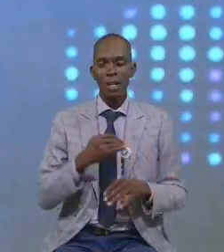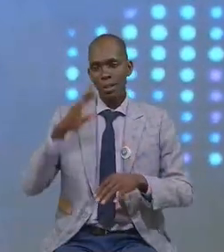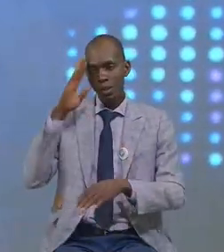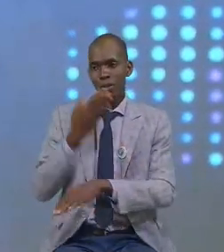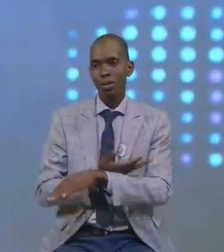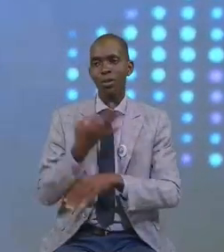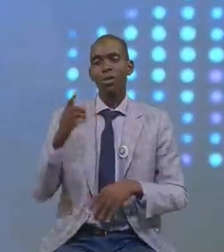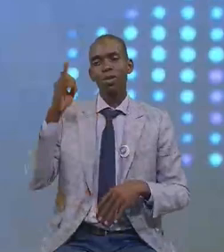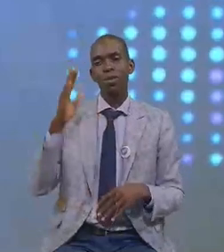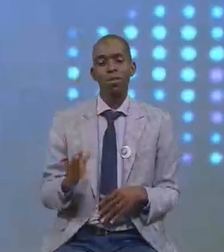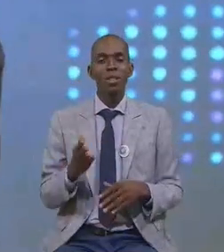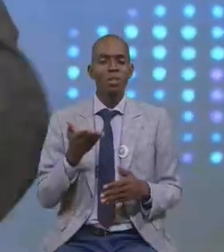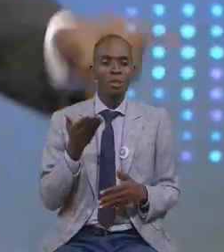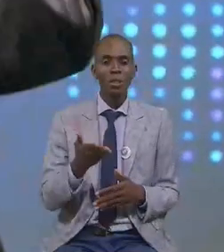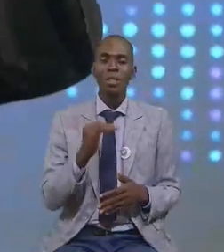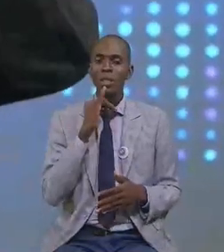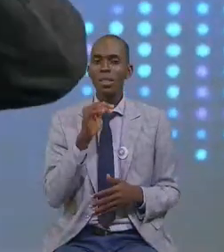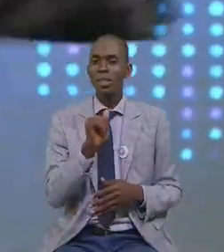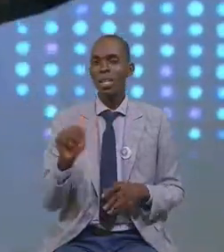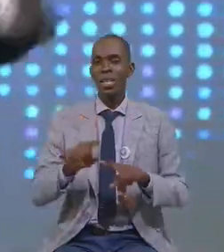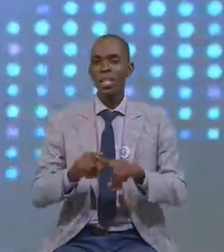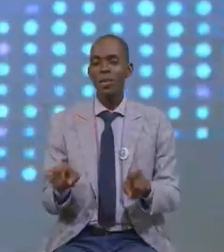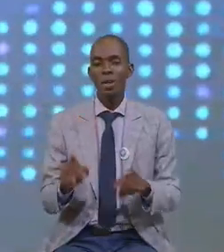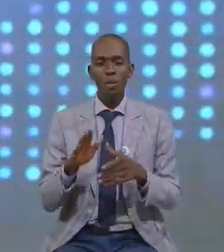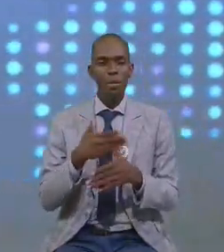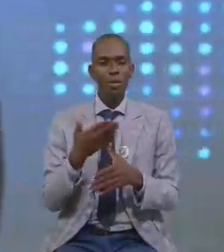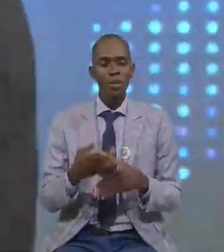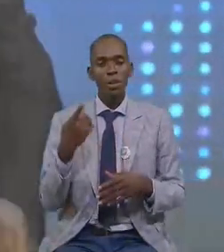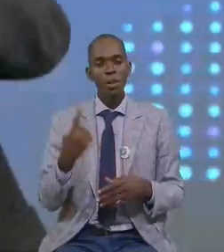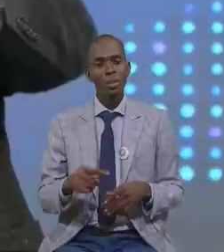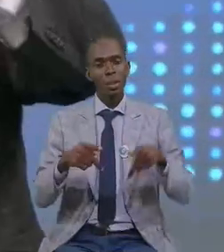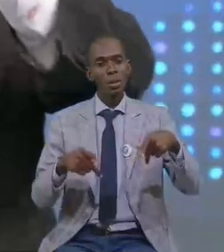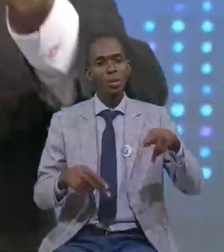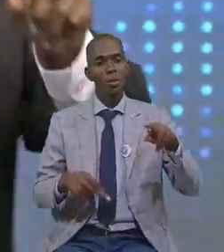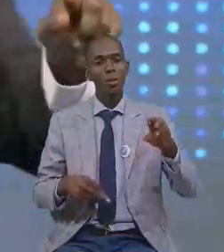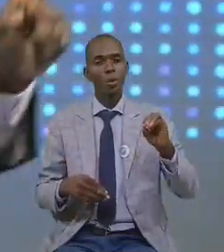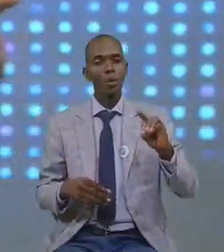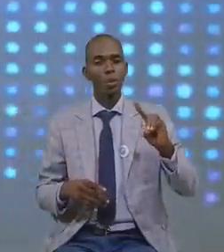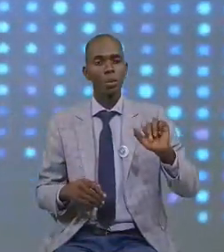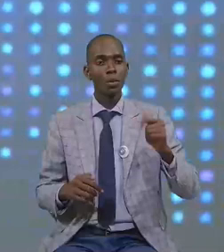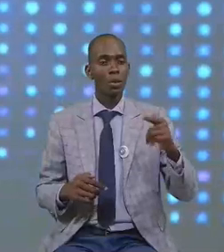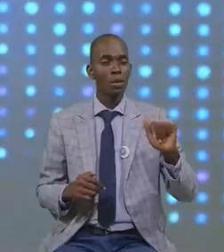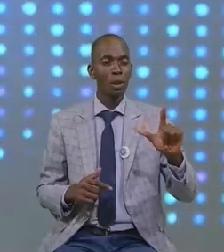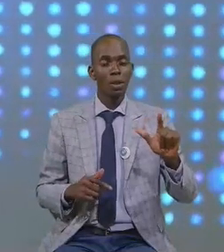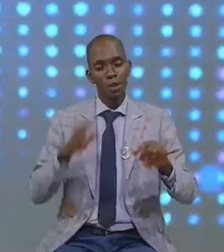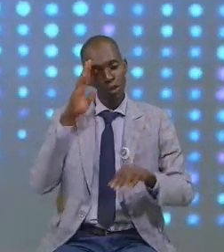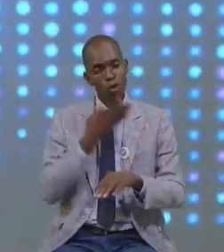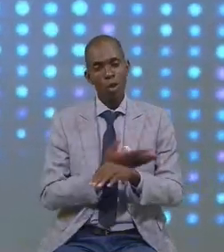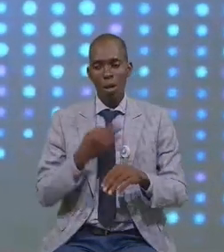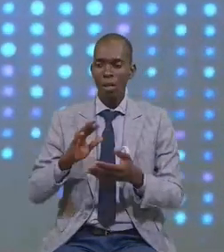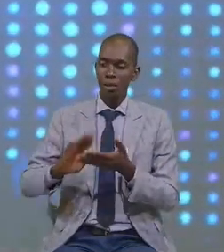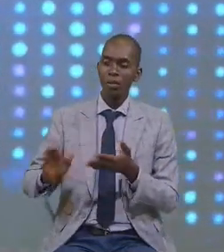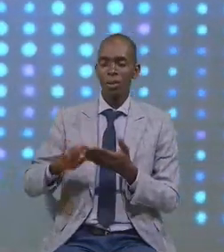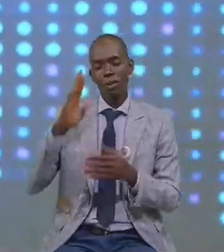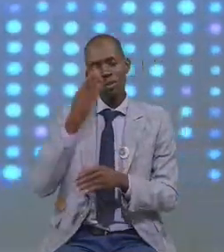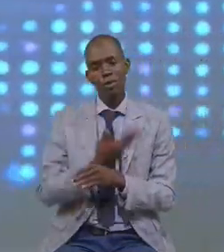Dieu. Voici la différence entre le prodigue et la personne pardonnée, la différence